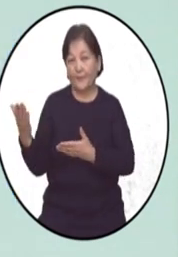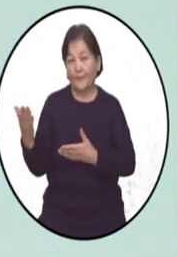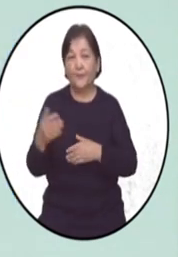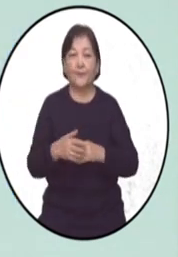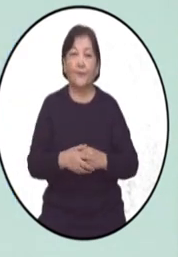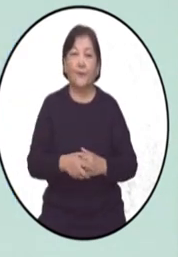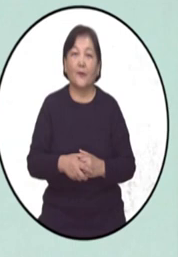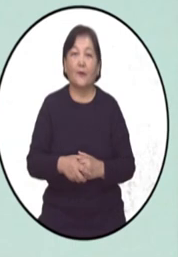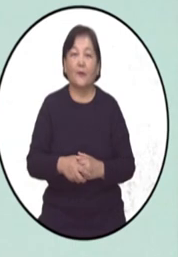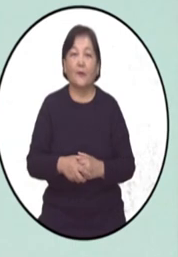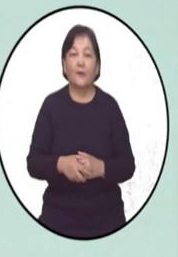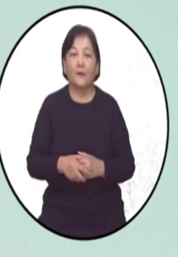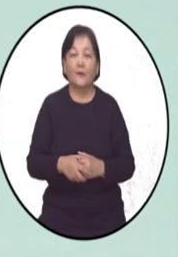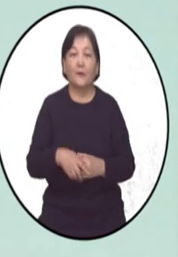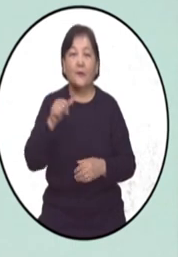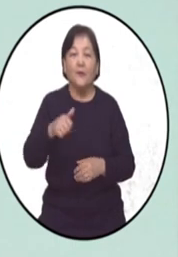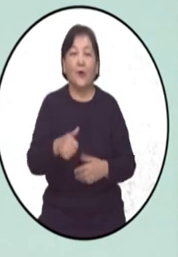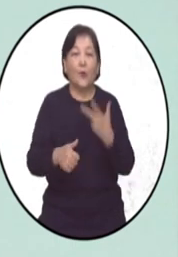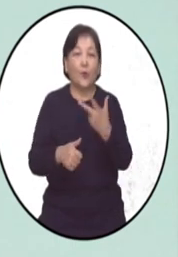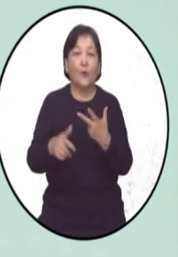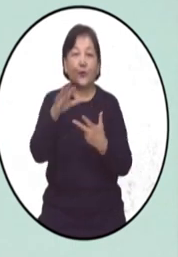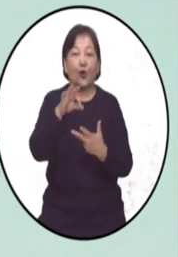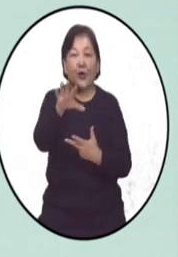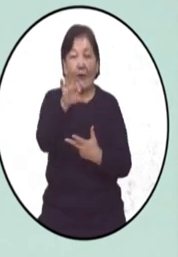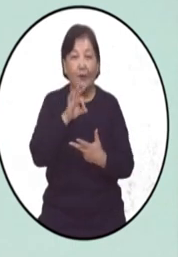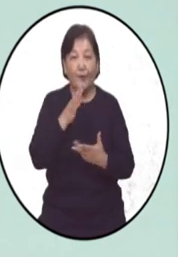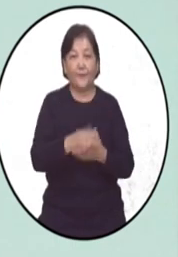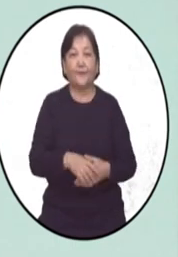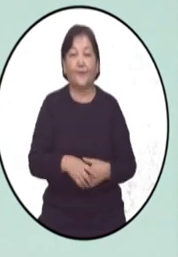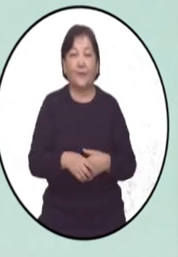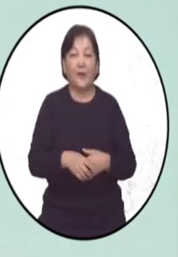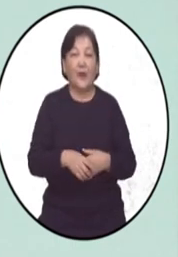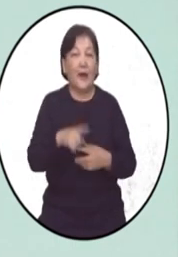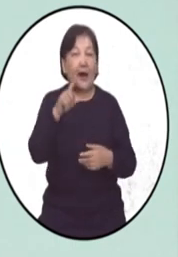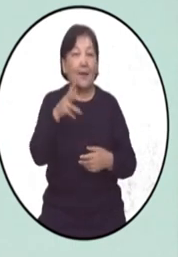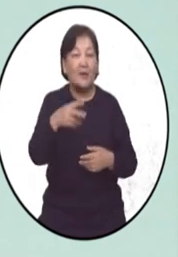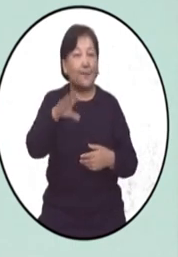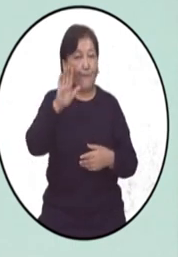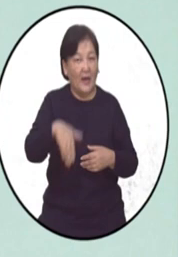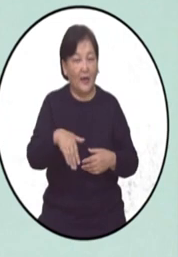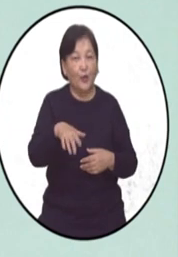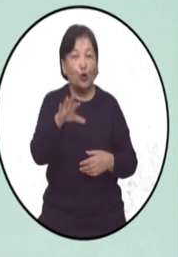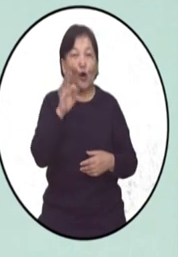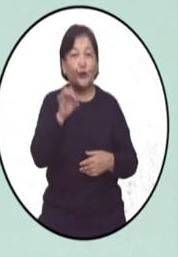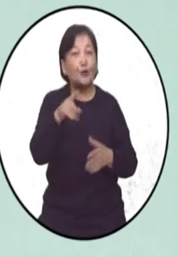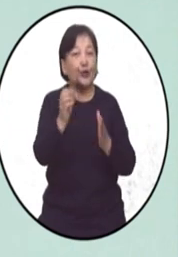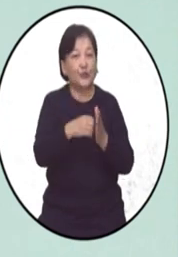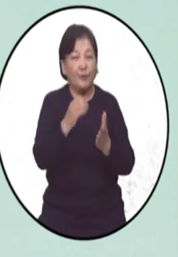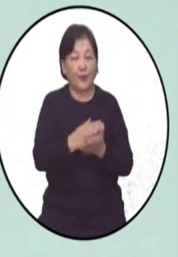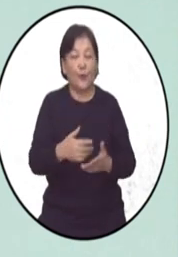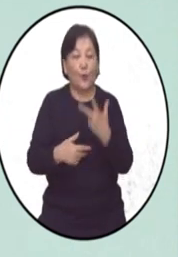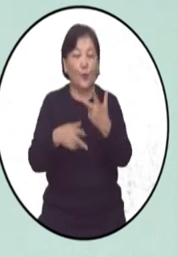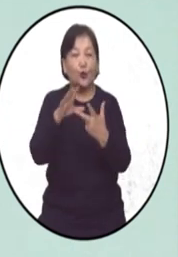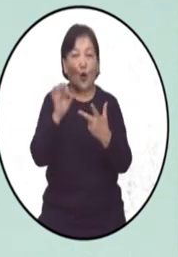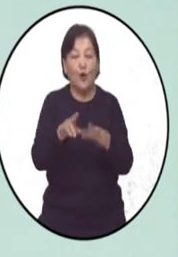За. За энэ дээр бол 3 тоо орно. Мэдээж 3 тоо ороод хамгийн багыг нь гарах хэвээр. За 3 тоогоо оруулчихын. За энэ